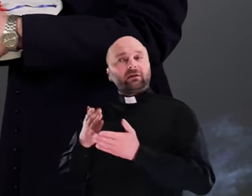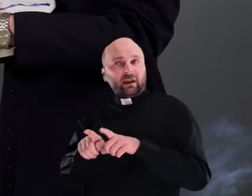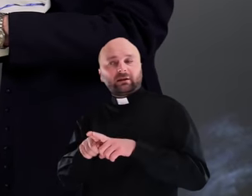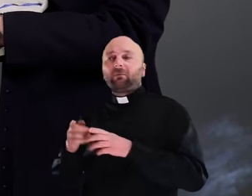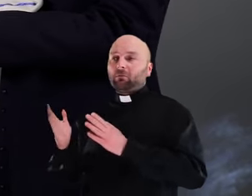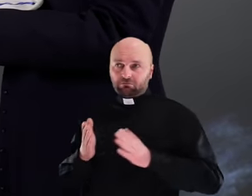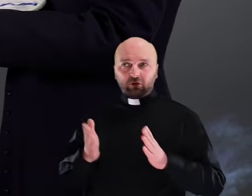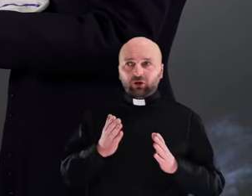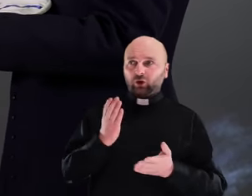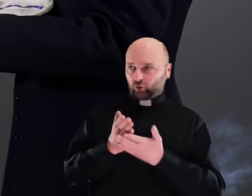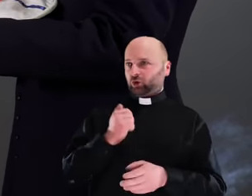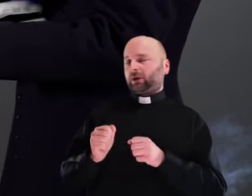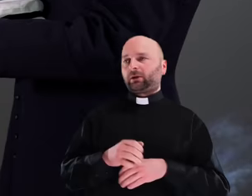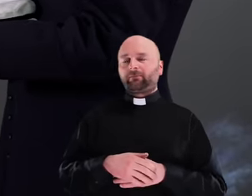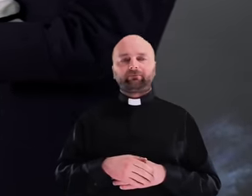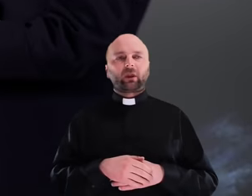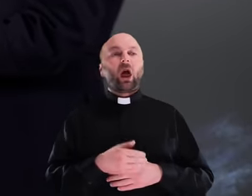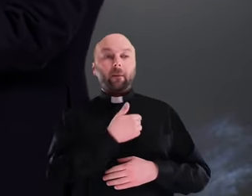dla was na tę okazję.